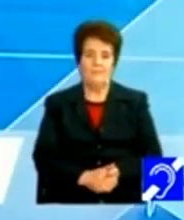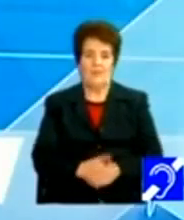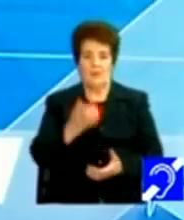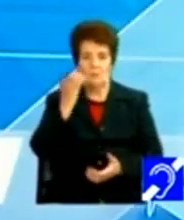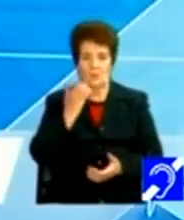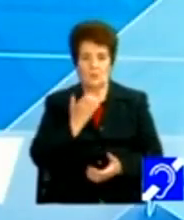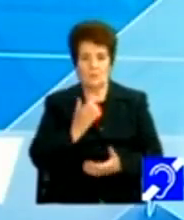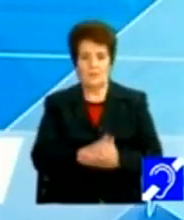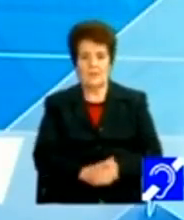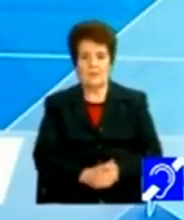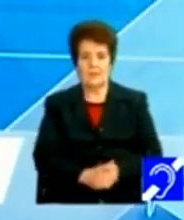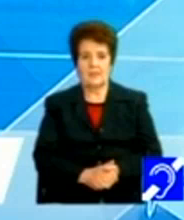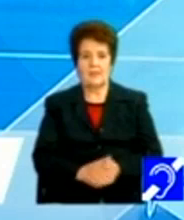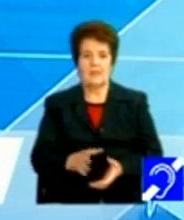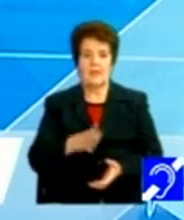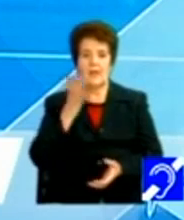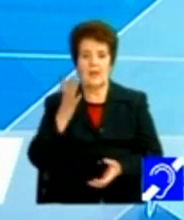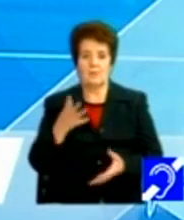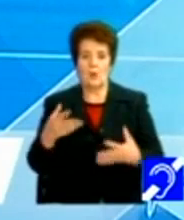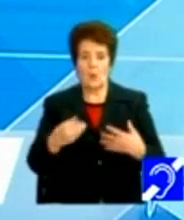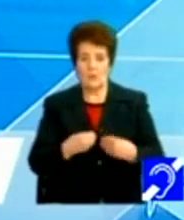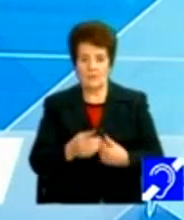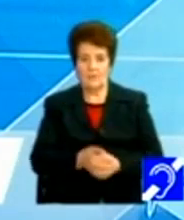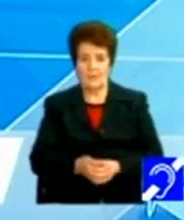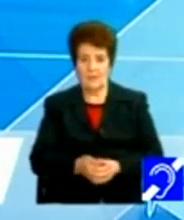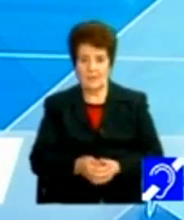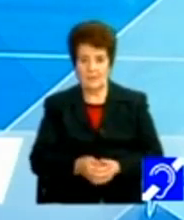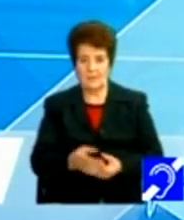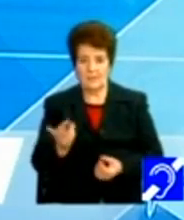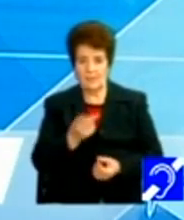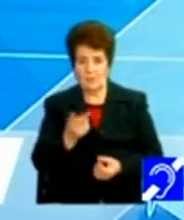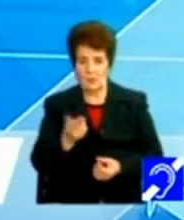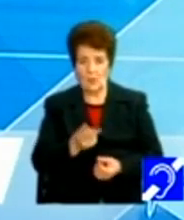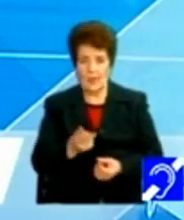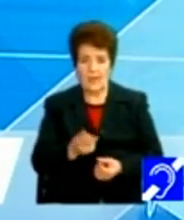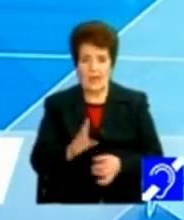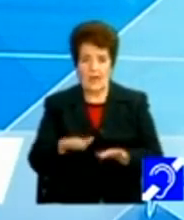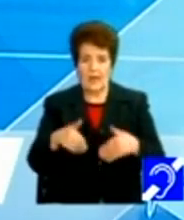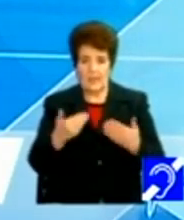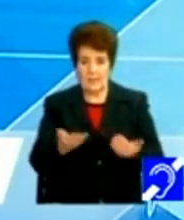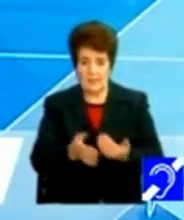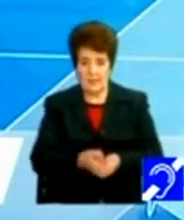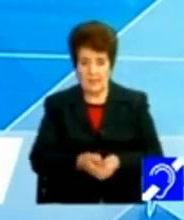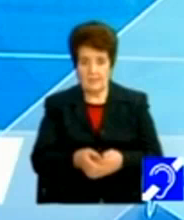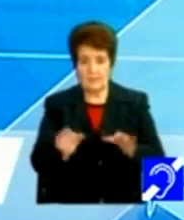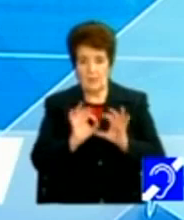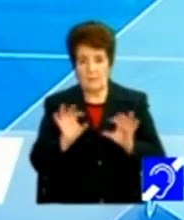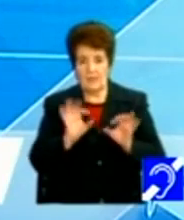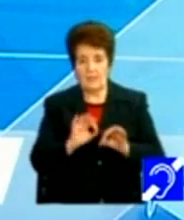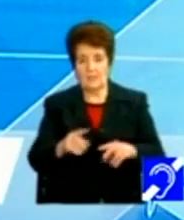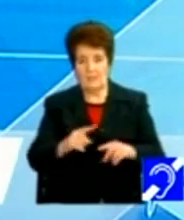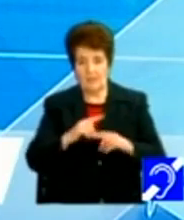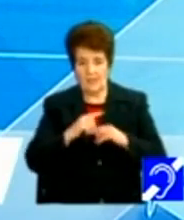mulțumesc. Eram convins că, evident, candidații își fac ajustări de mesaje pe final